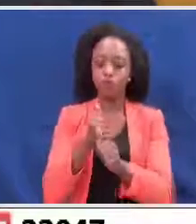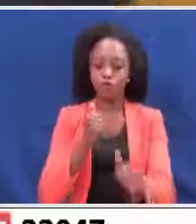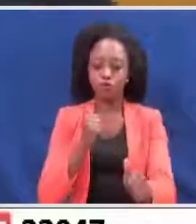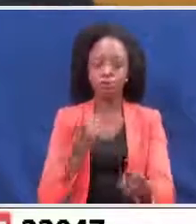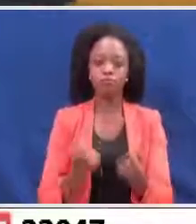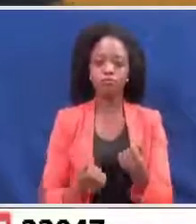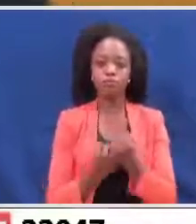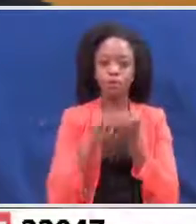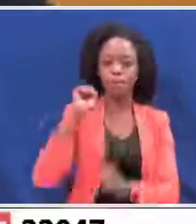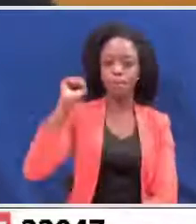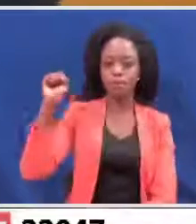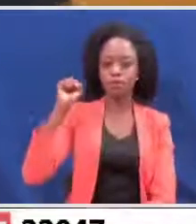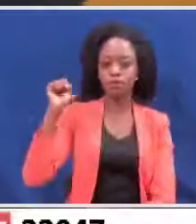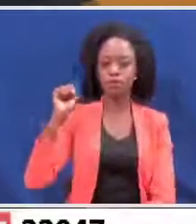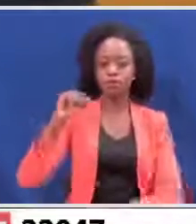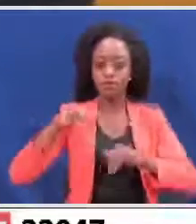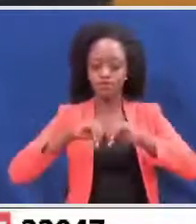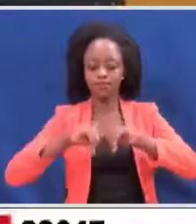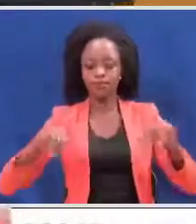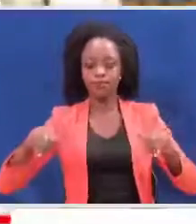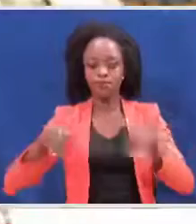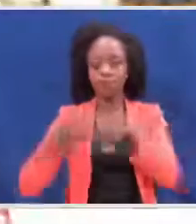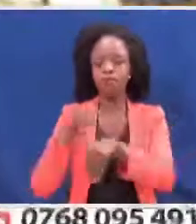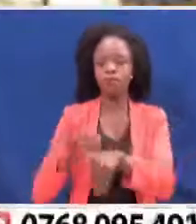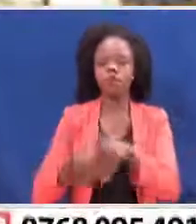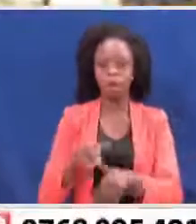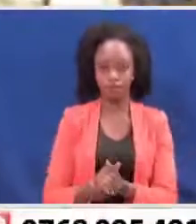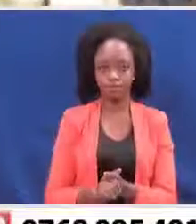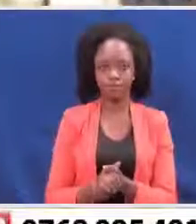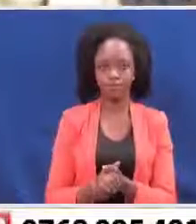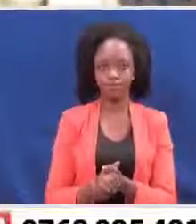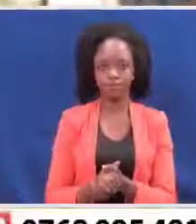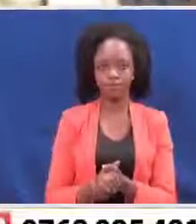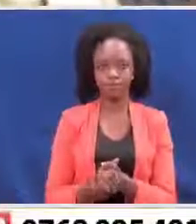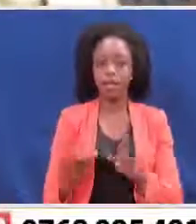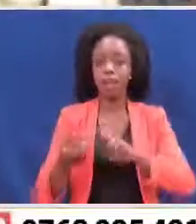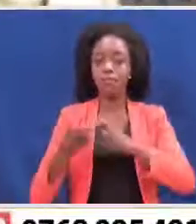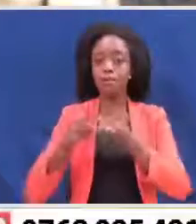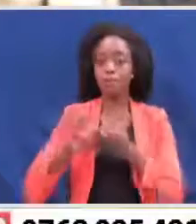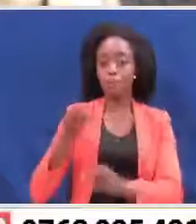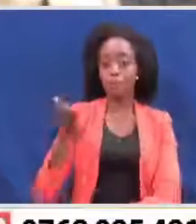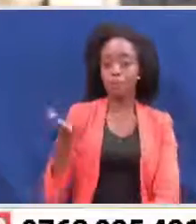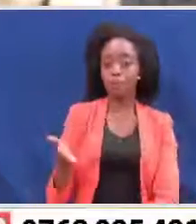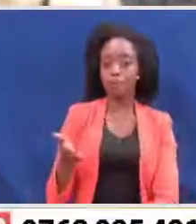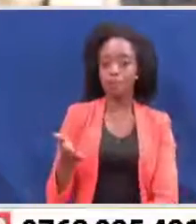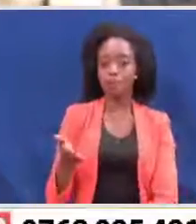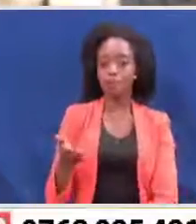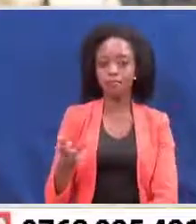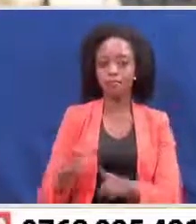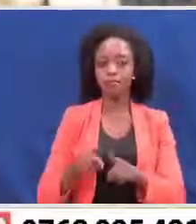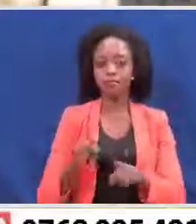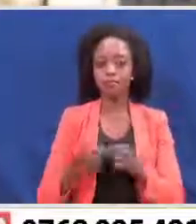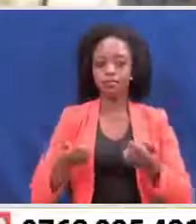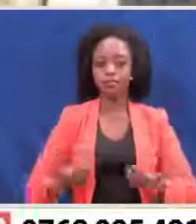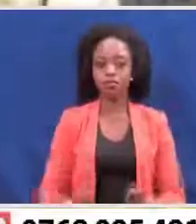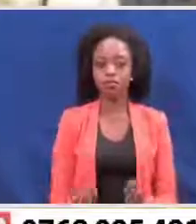kuelekeza kwa siasa za migawanyiko ya referendum. No vacuum. Their relationship are like conjoined